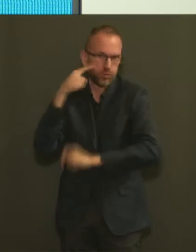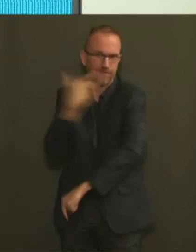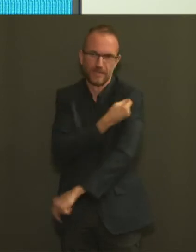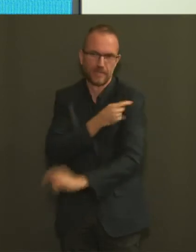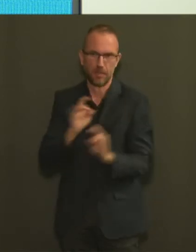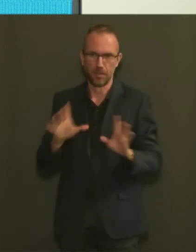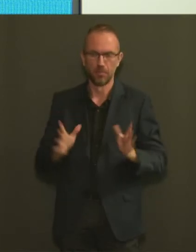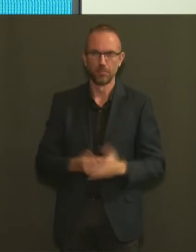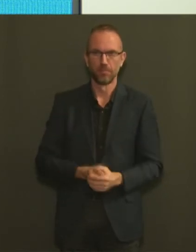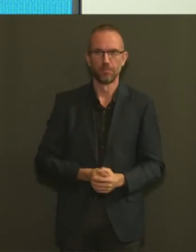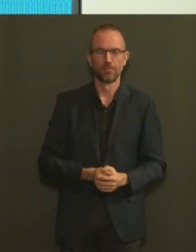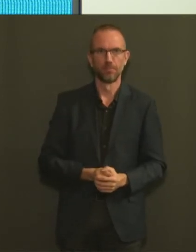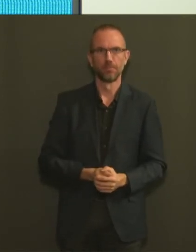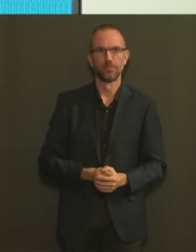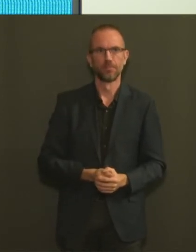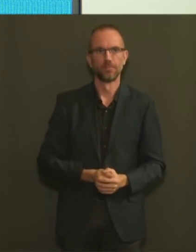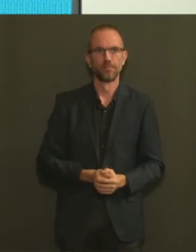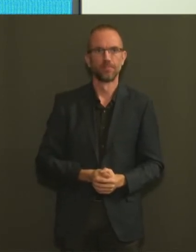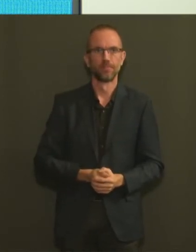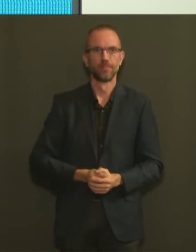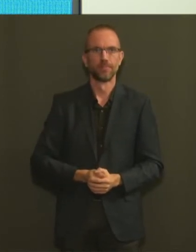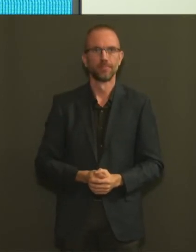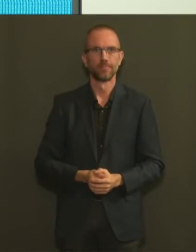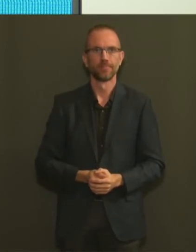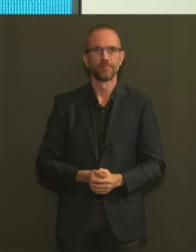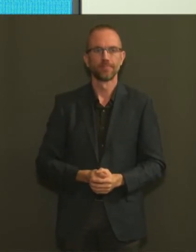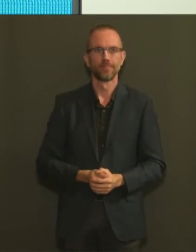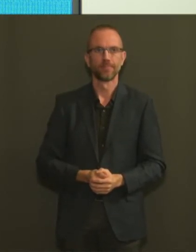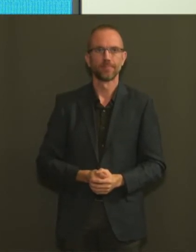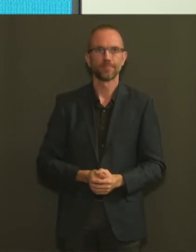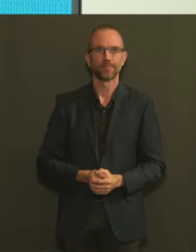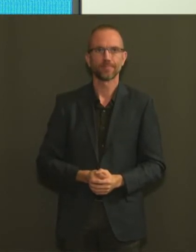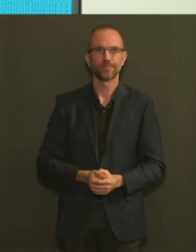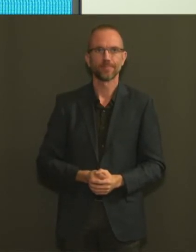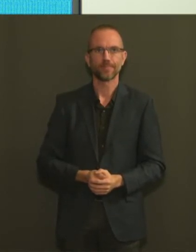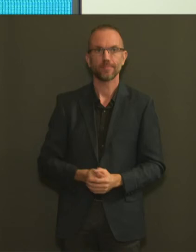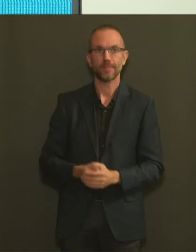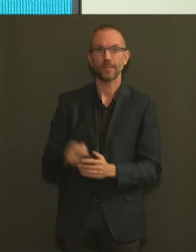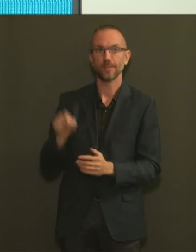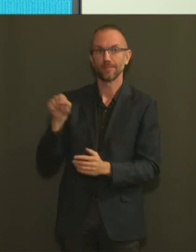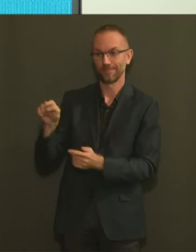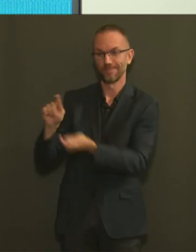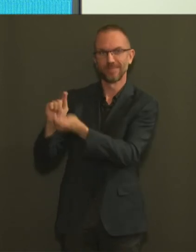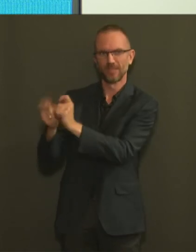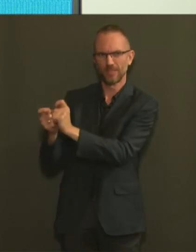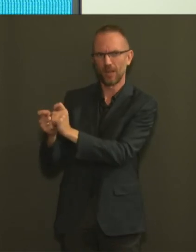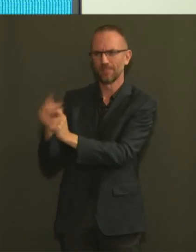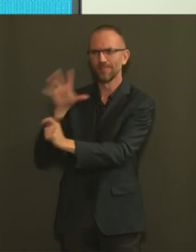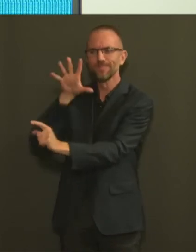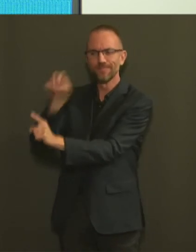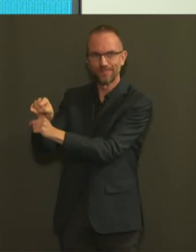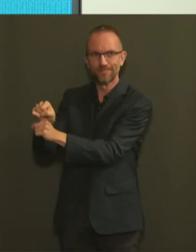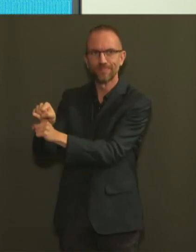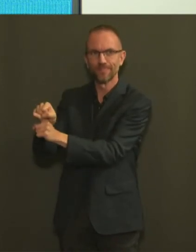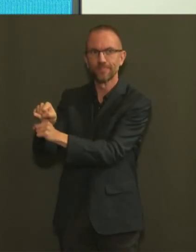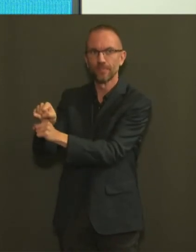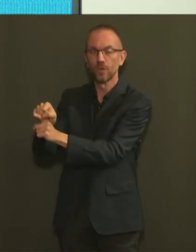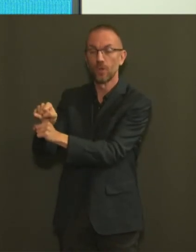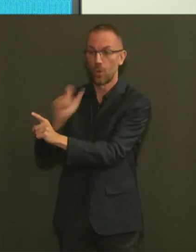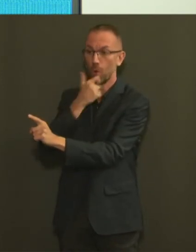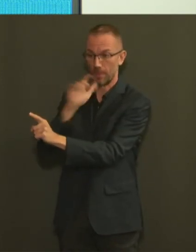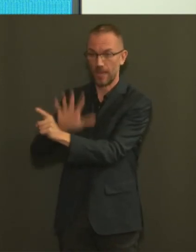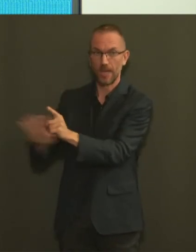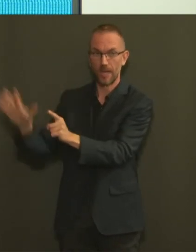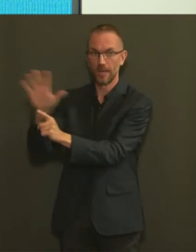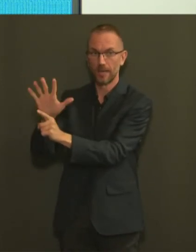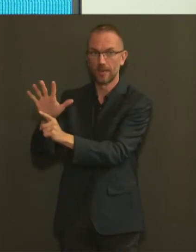variante le fait que cette souche ait été identifiée au royaume uni est principalement